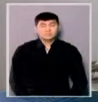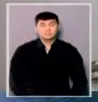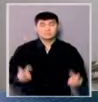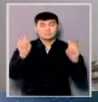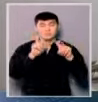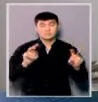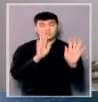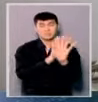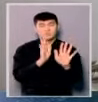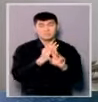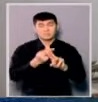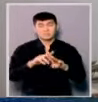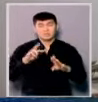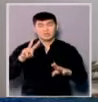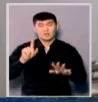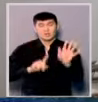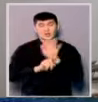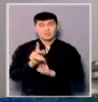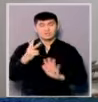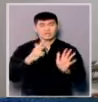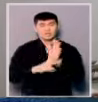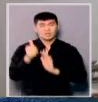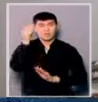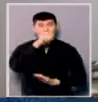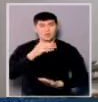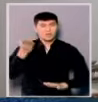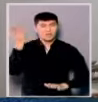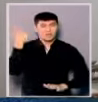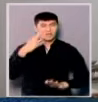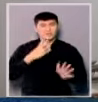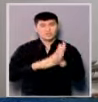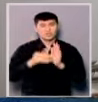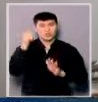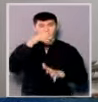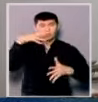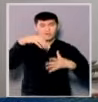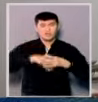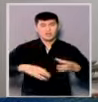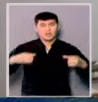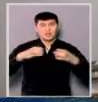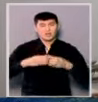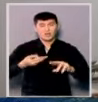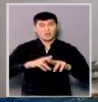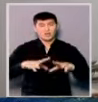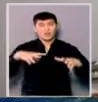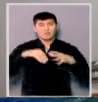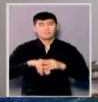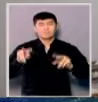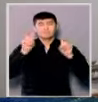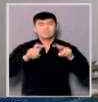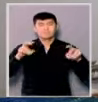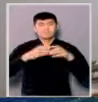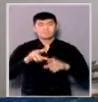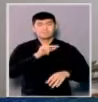Изучать сферу экологии Муфтах Диярулы начал еще в 80-е годы. В 90-е годы мы вошли в команду академика и тоже начали